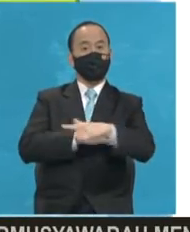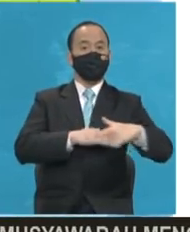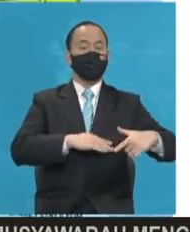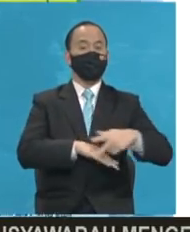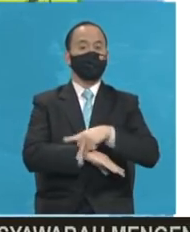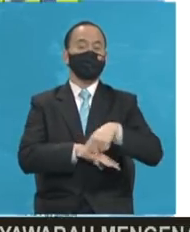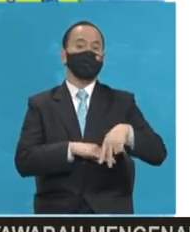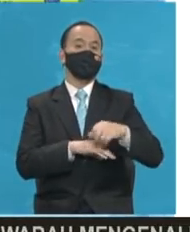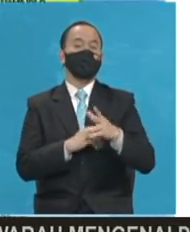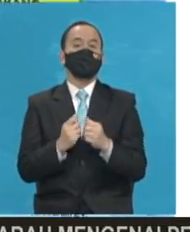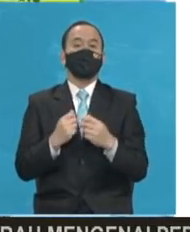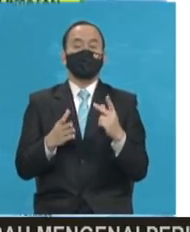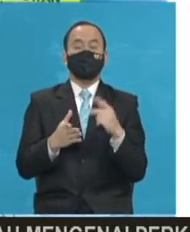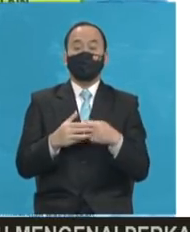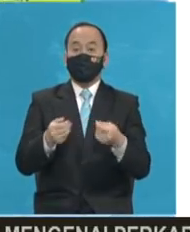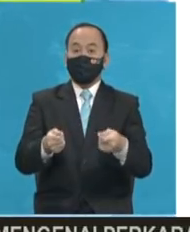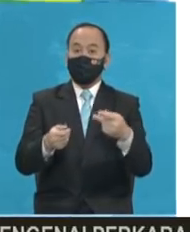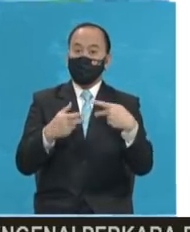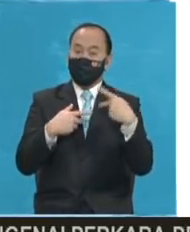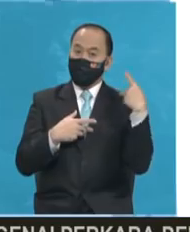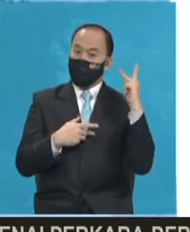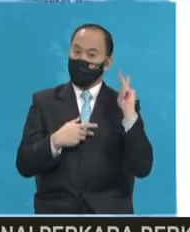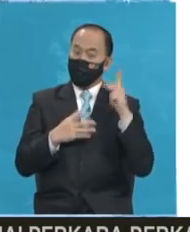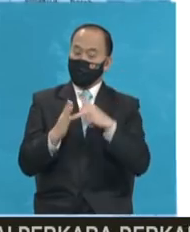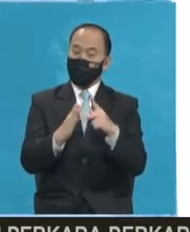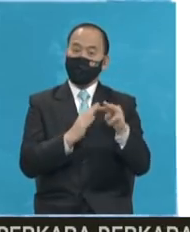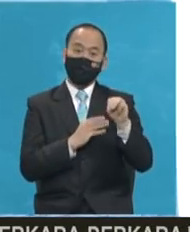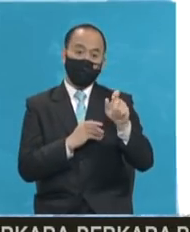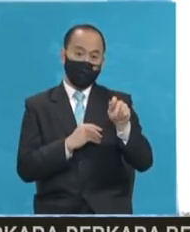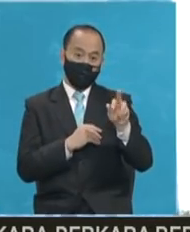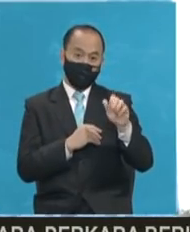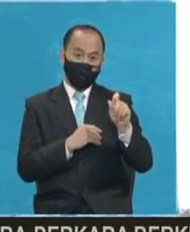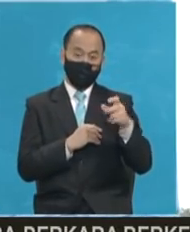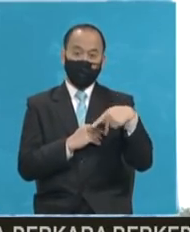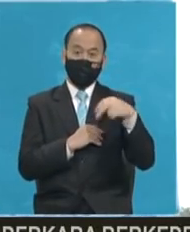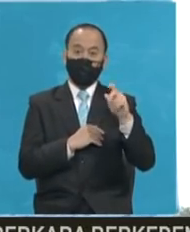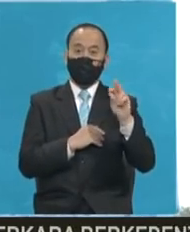kepada pemangku penghulu mungkin Mandiri dan pemangku ketua Kampung Mandiri